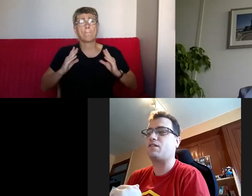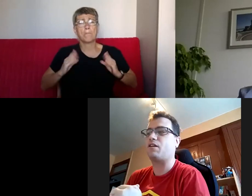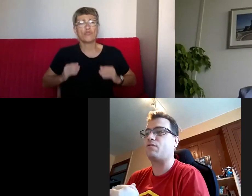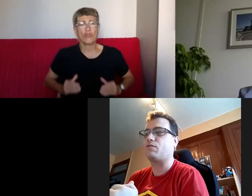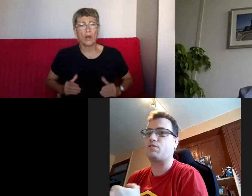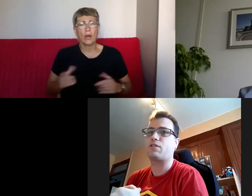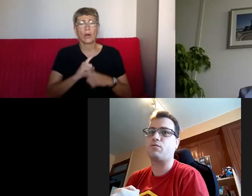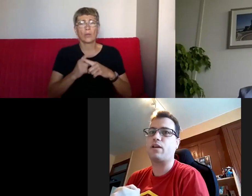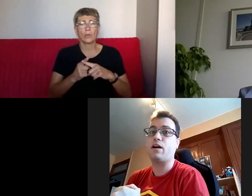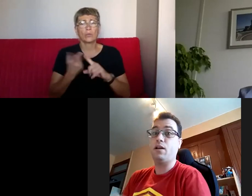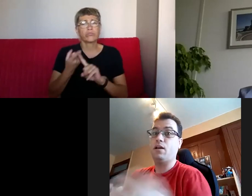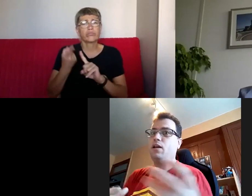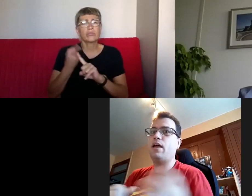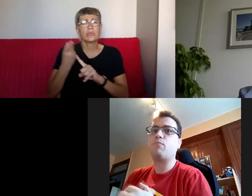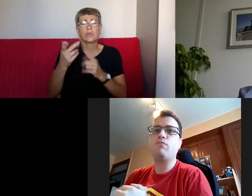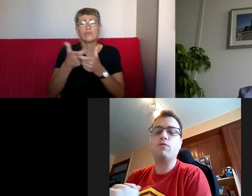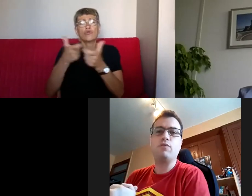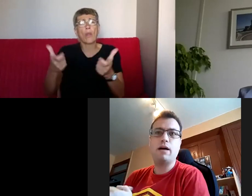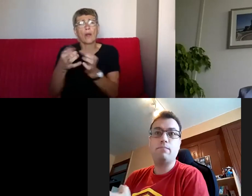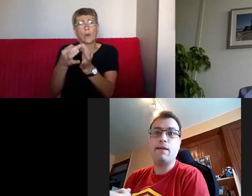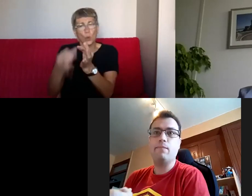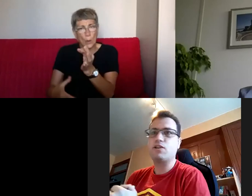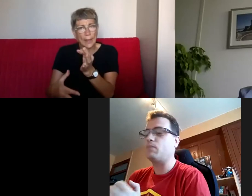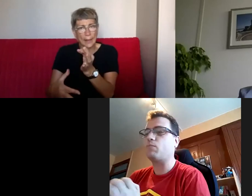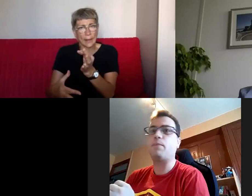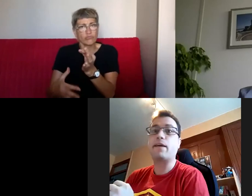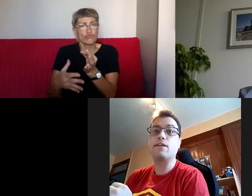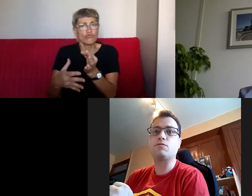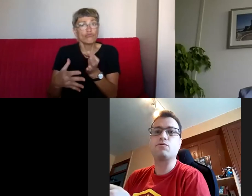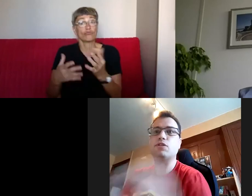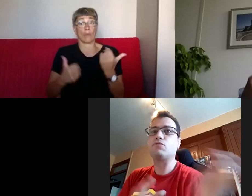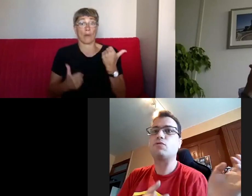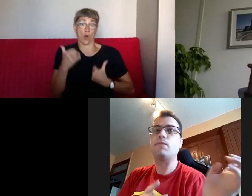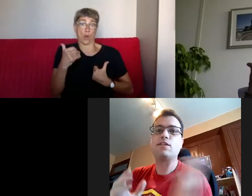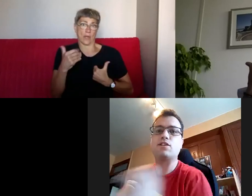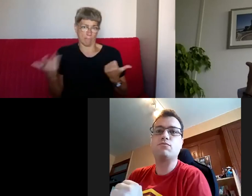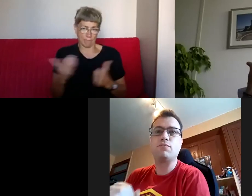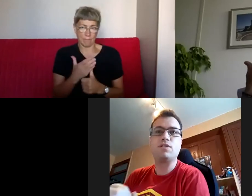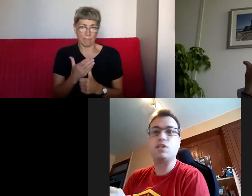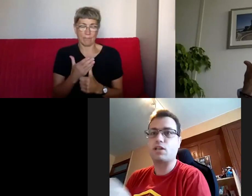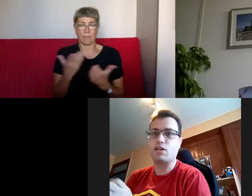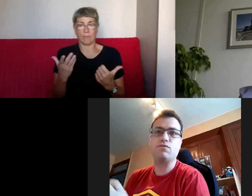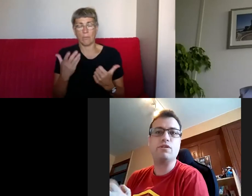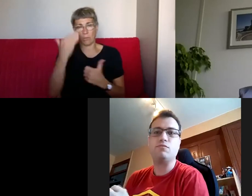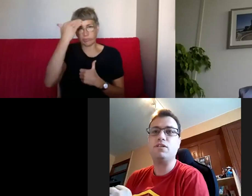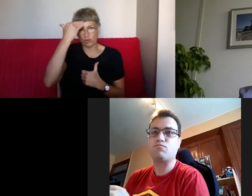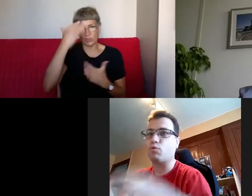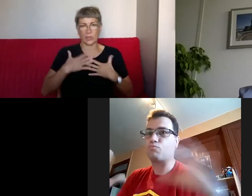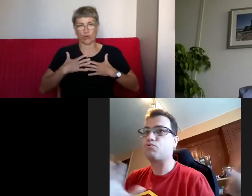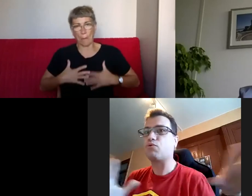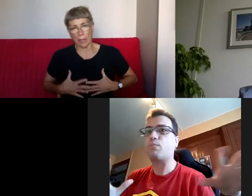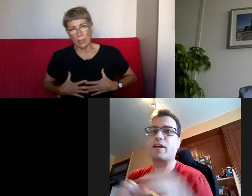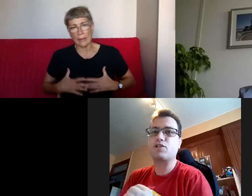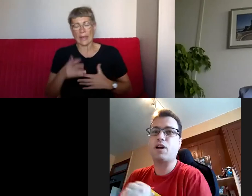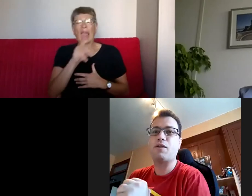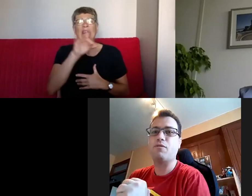spécialité en centrale nucléaire. Et point de vue handicap, eh ben, j'ai mon petit package. Donc, j'ai du somatique, j'ai du psychique et j'ai des dys. Donc, tout